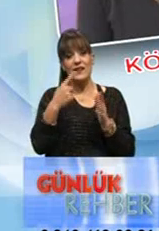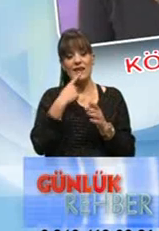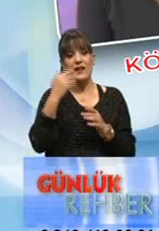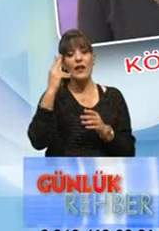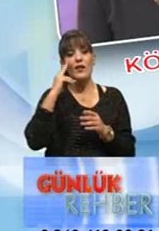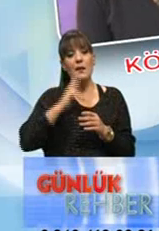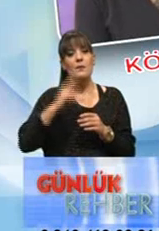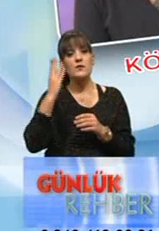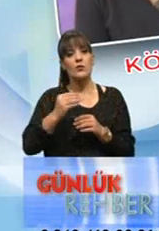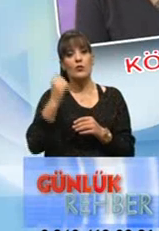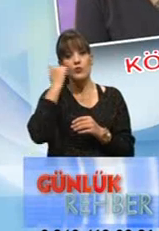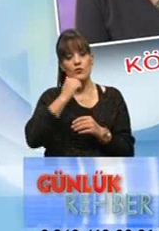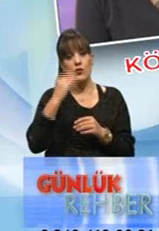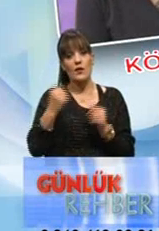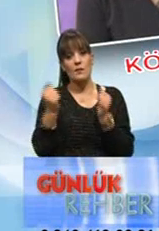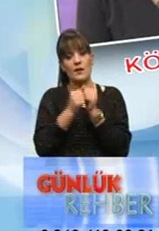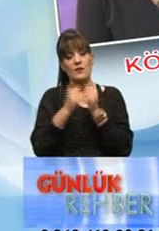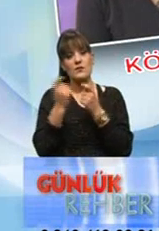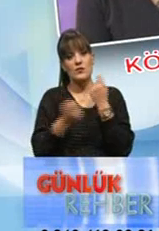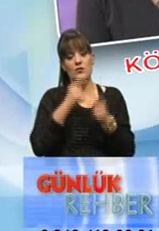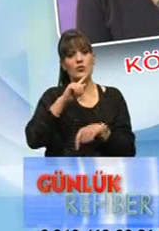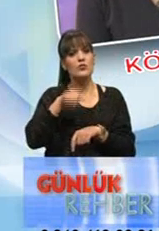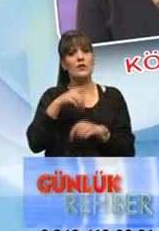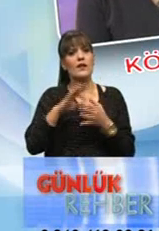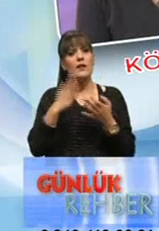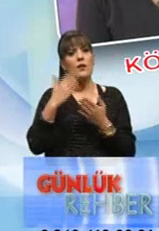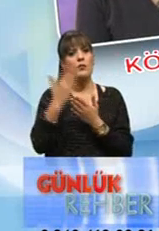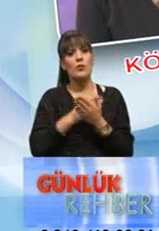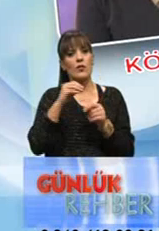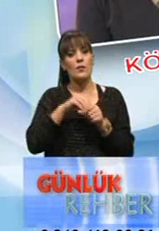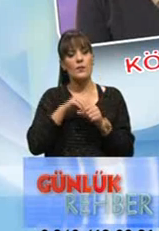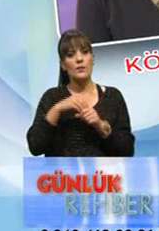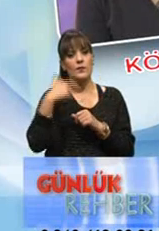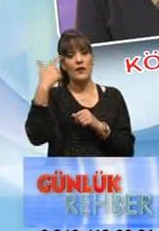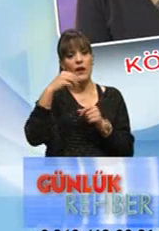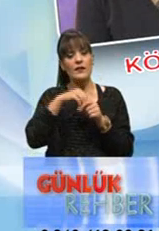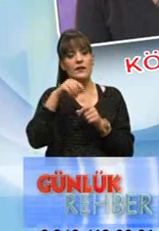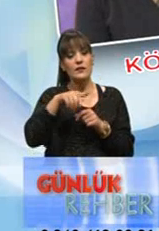düzgün, temiz bir şekilde birleştirmeye çalışıyoruz yayında. Süresi nedir efendim programın, yayının?